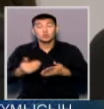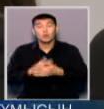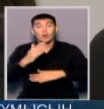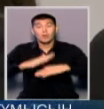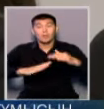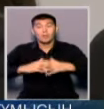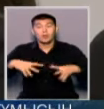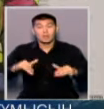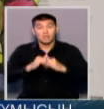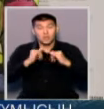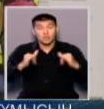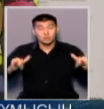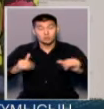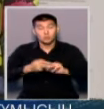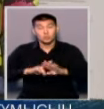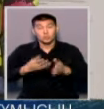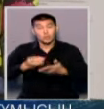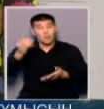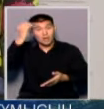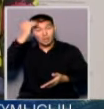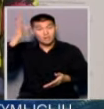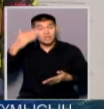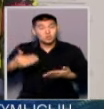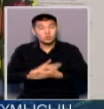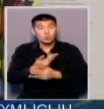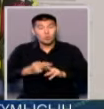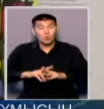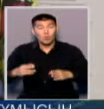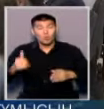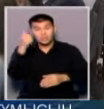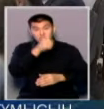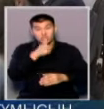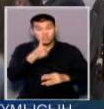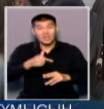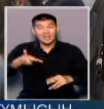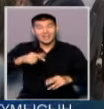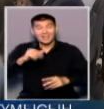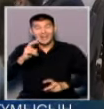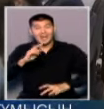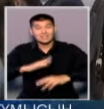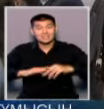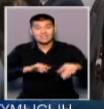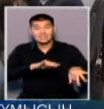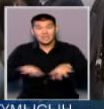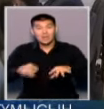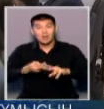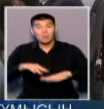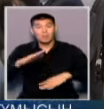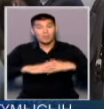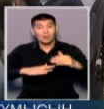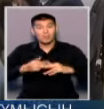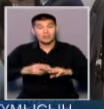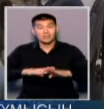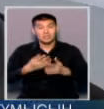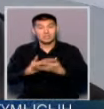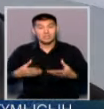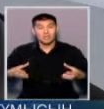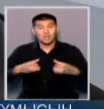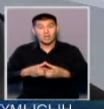мамандықтар қатары артуда. Білім ордасы жаңа оқу жылынан бастап мұнай газ ісі және мұнай химия мамандықтары бойынша